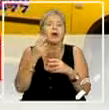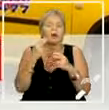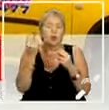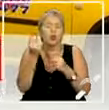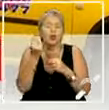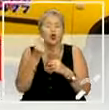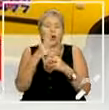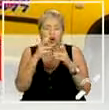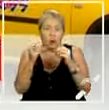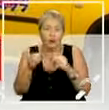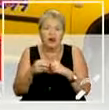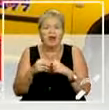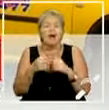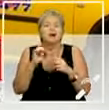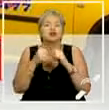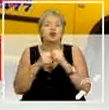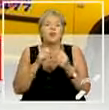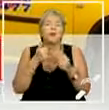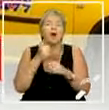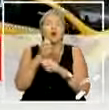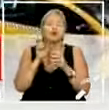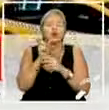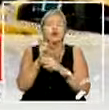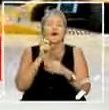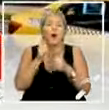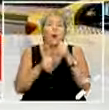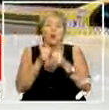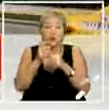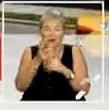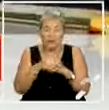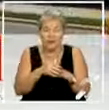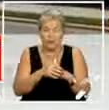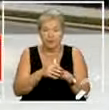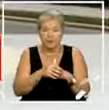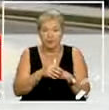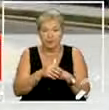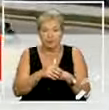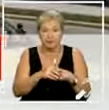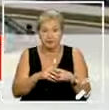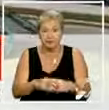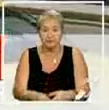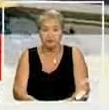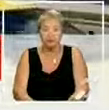împotriva concurenței. 300 de șoferi au mărșăluit pe străzile din oraș.